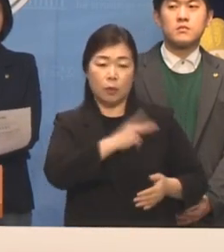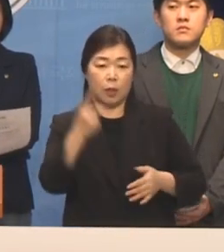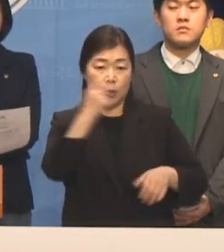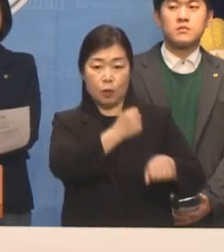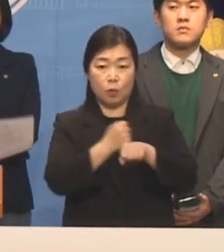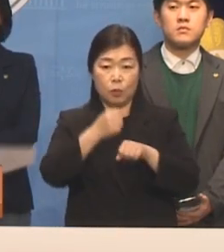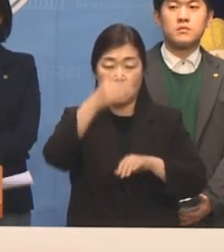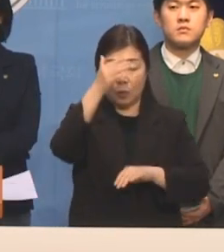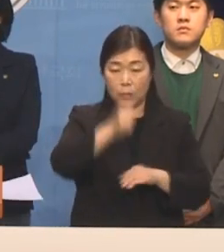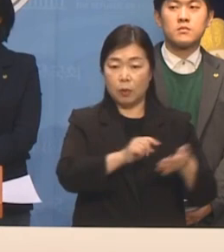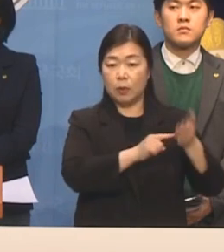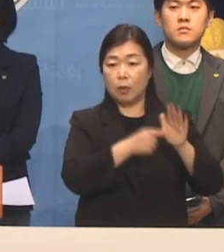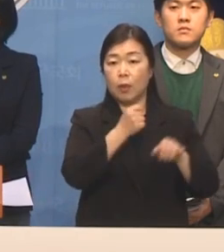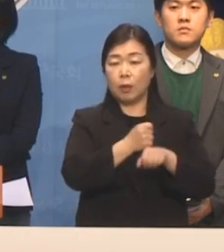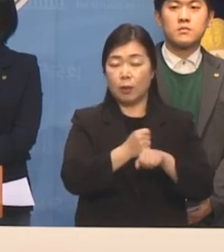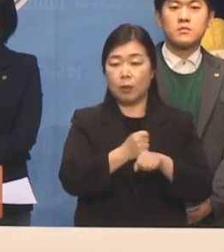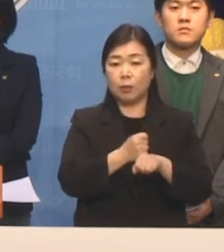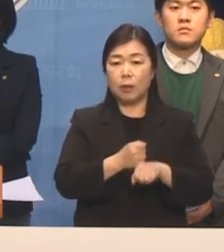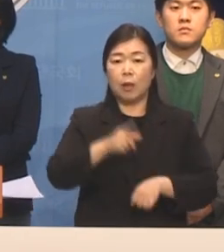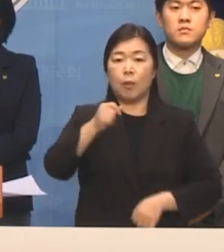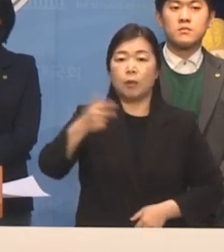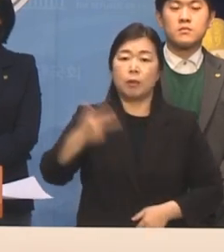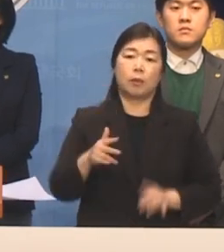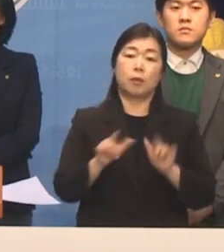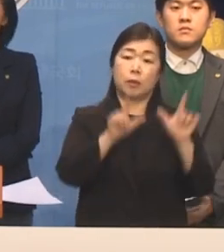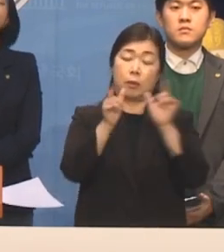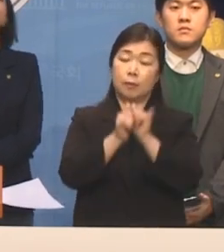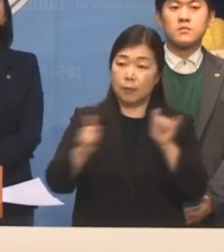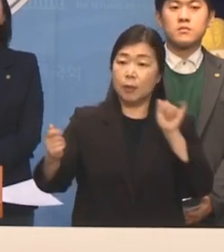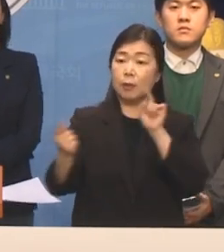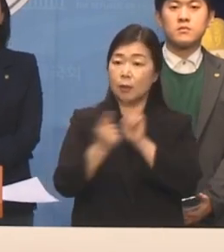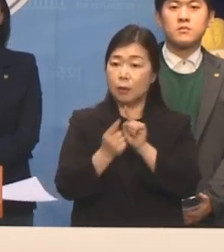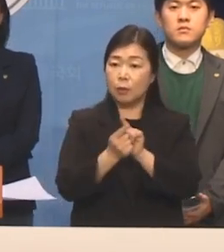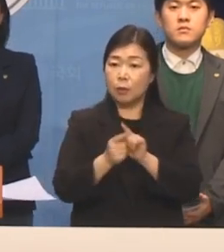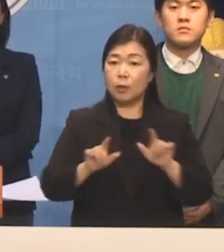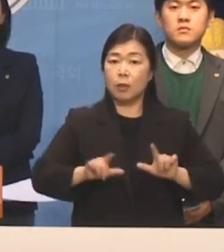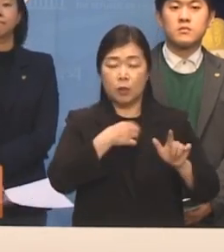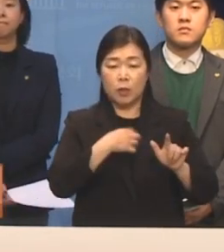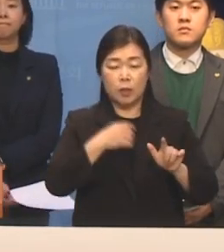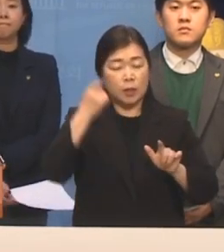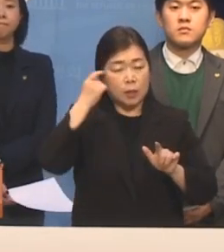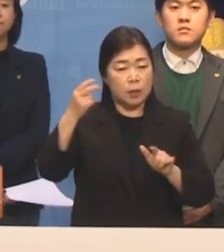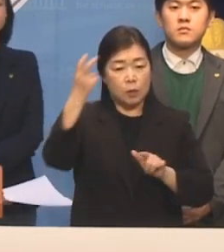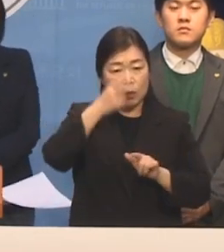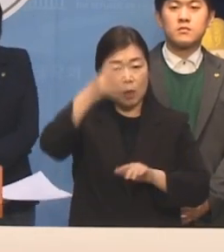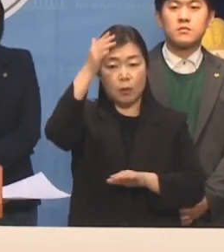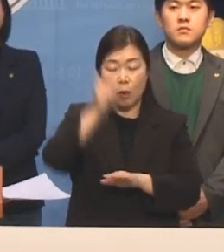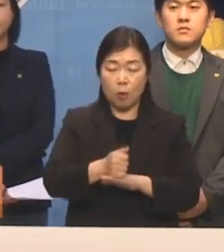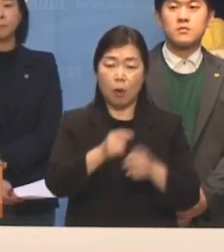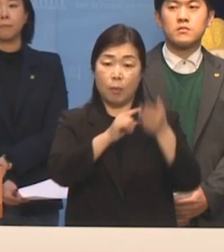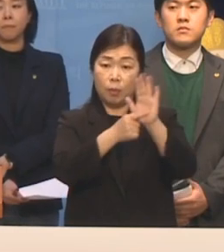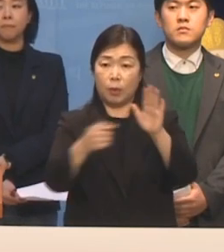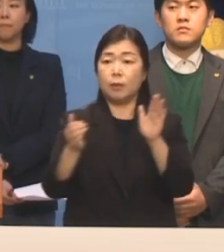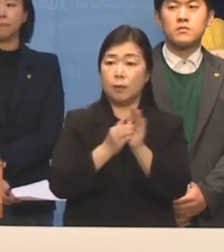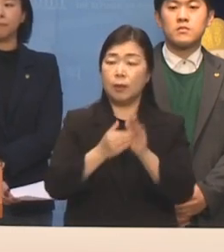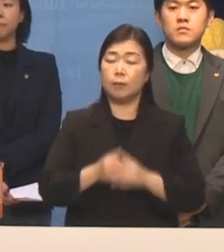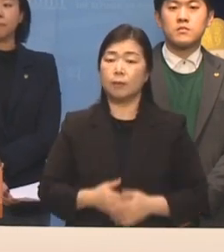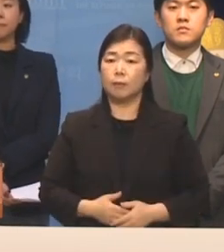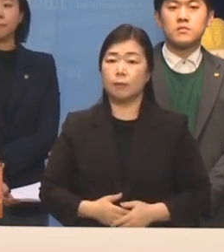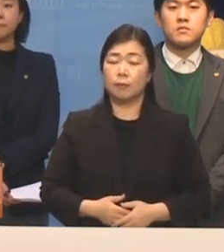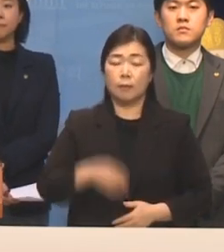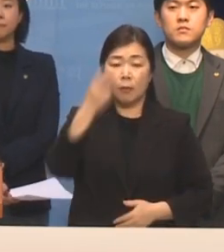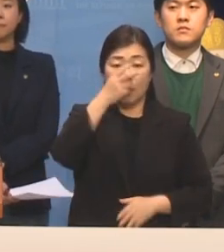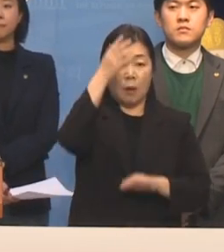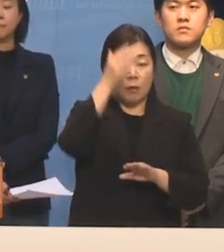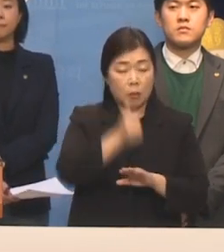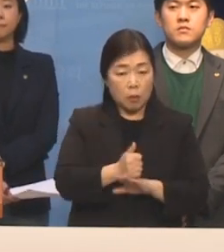주도하는 기후정치 바람은 1만 7천 명의 시민을 대상으로 기후위기 인식 진행한 결과를 발표했습니다. 조사